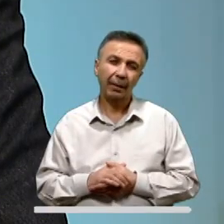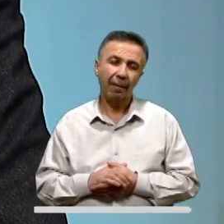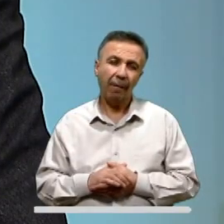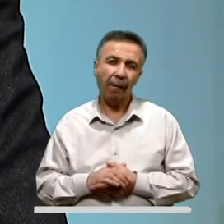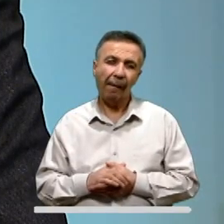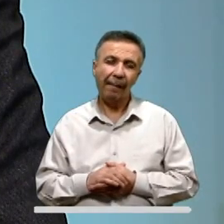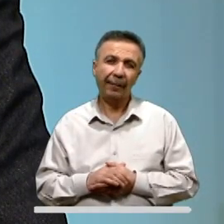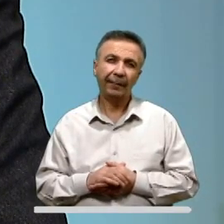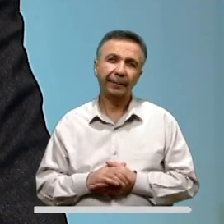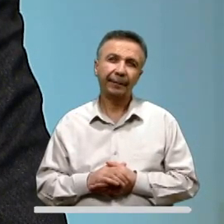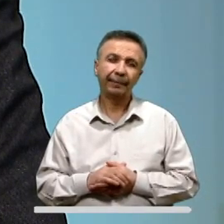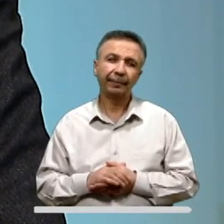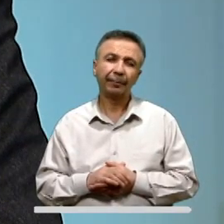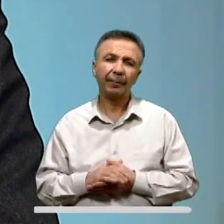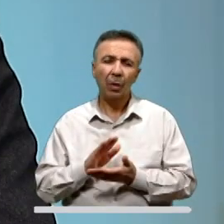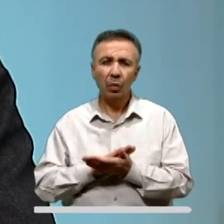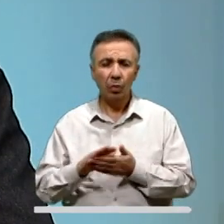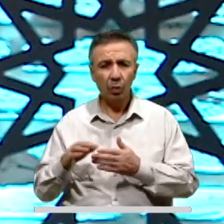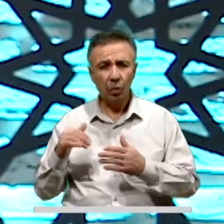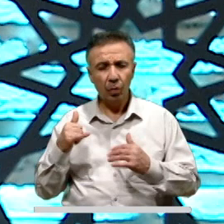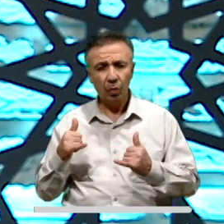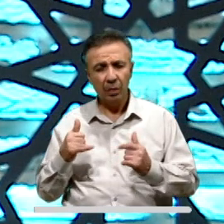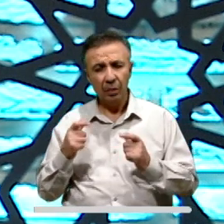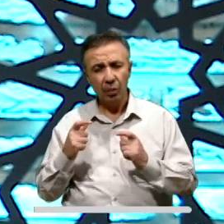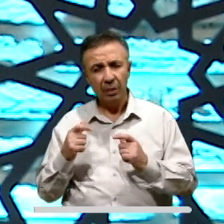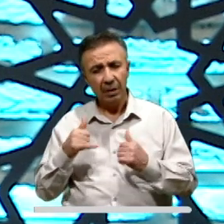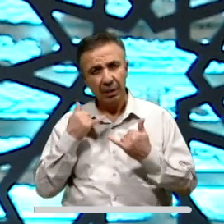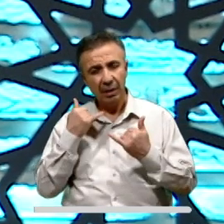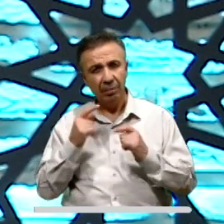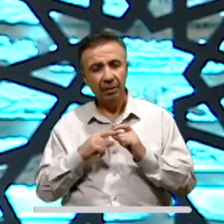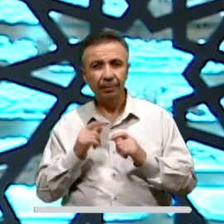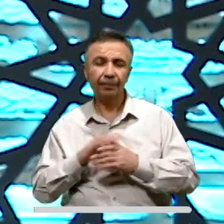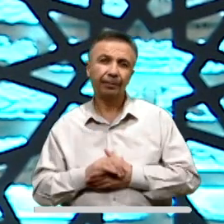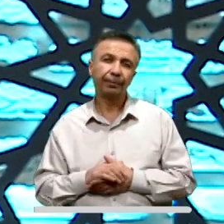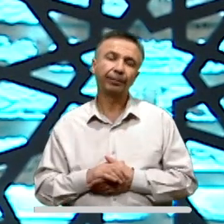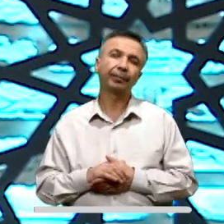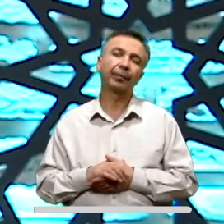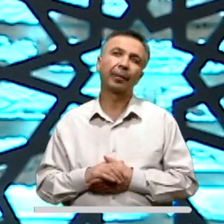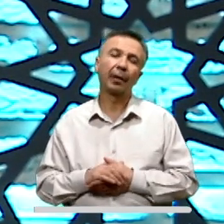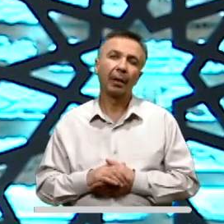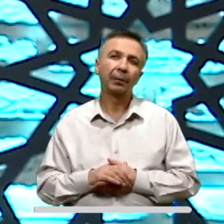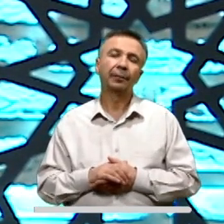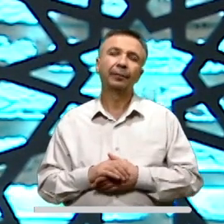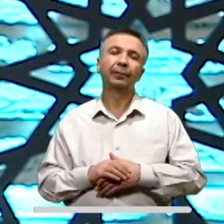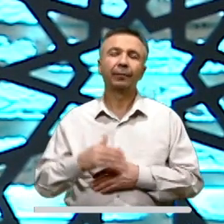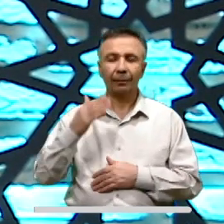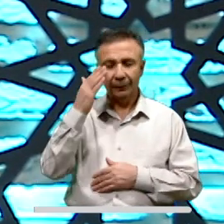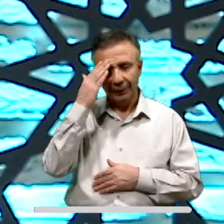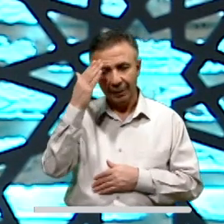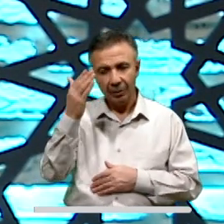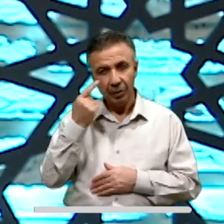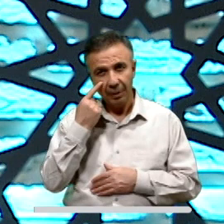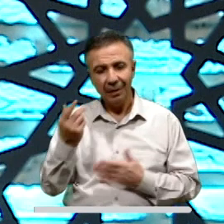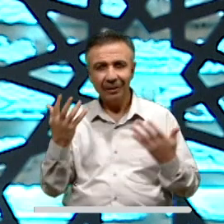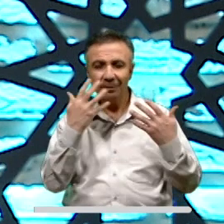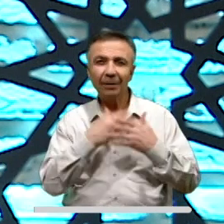Yani. Peki. Düzce'den bir telefonumuz var. Salih Bey telefon attığımızda. Hoş geldiniz Salih Bey. Selamünaleyküm, hayırlı akşamlar